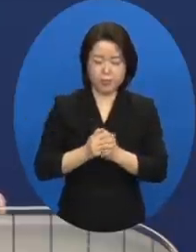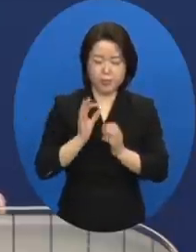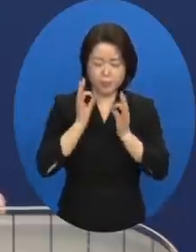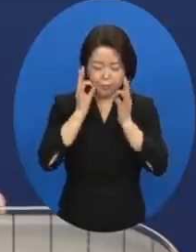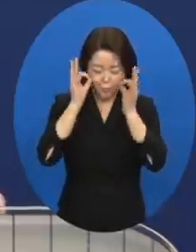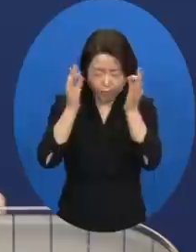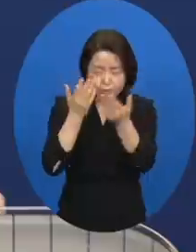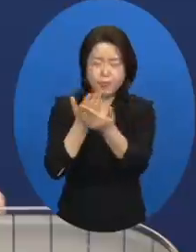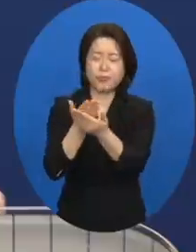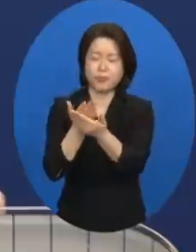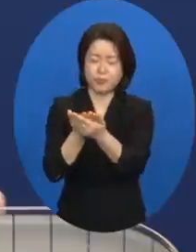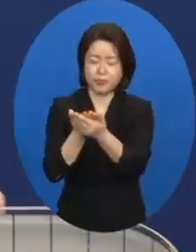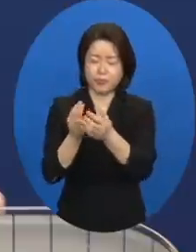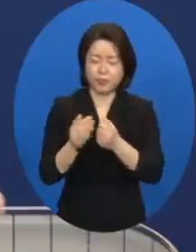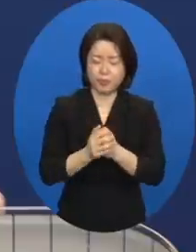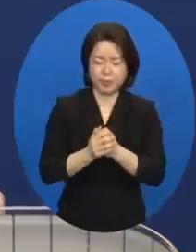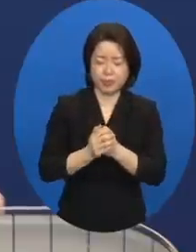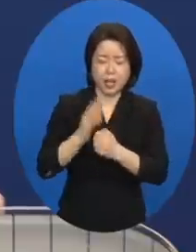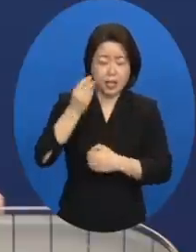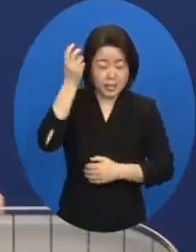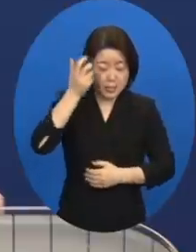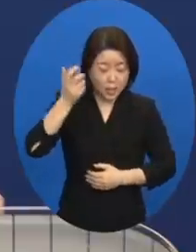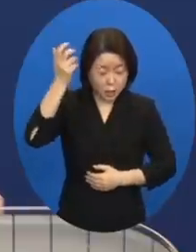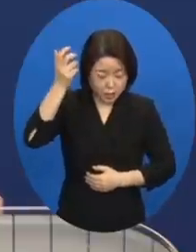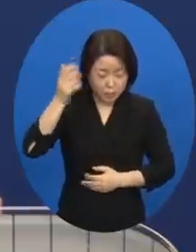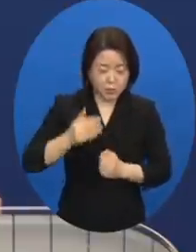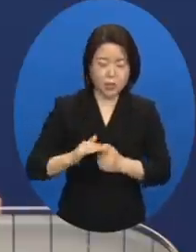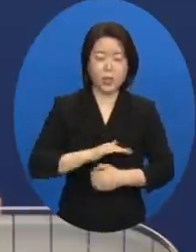간구합니다. 성령께서 우리의